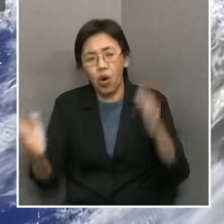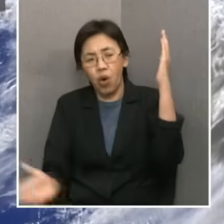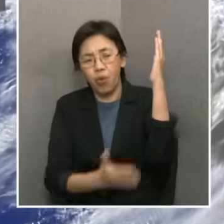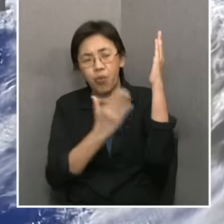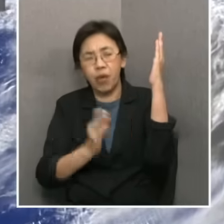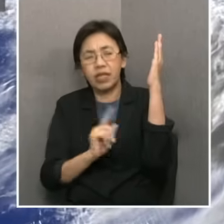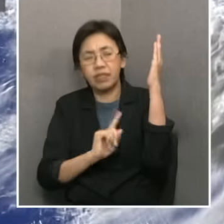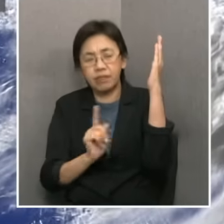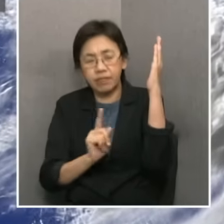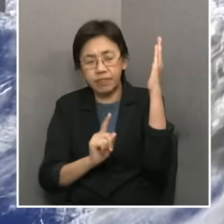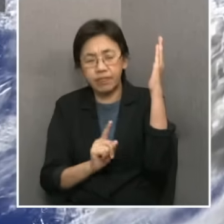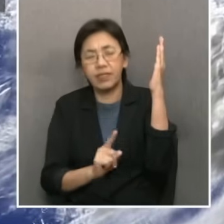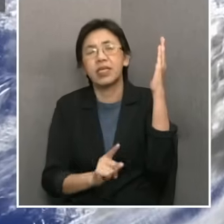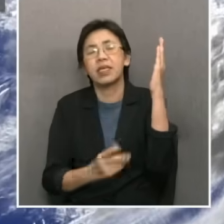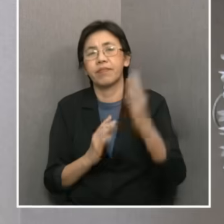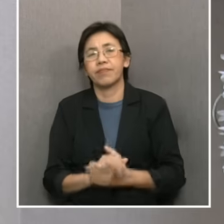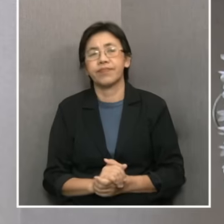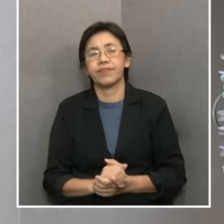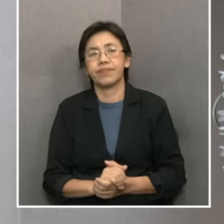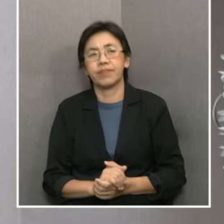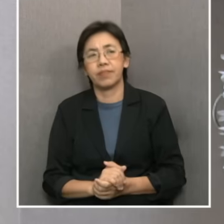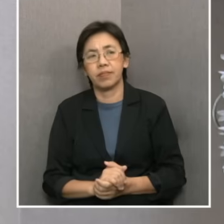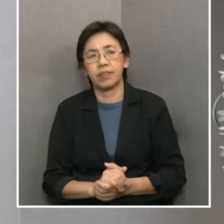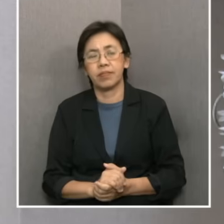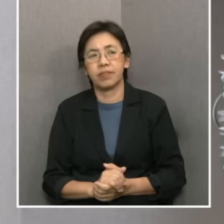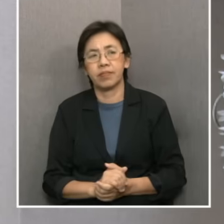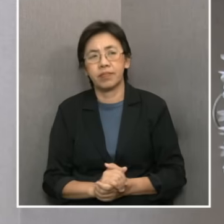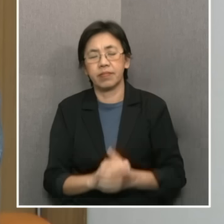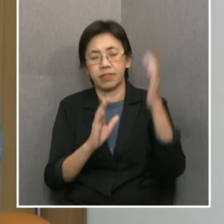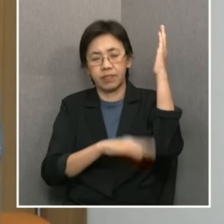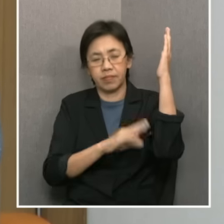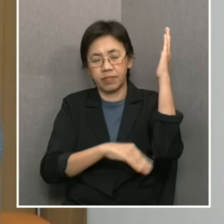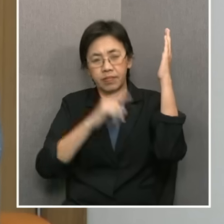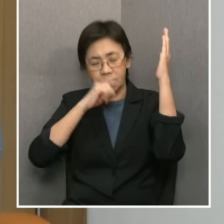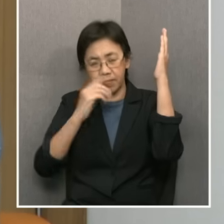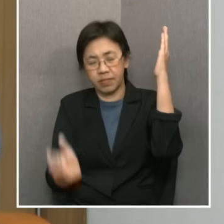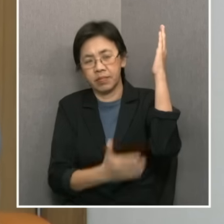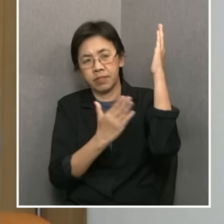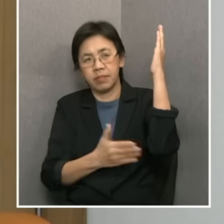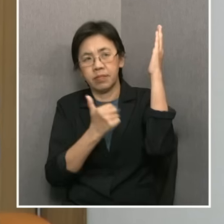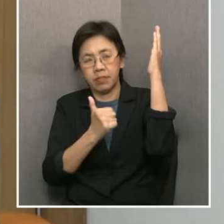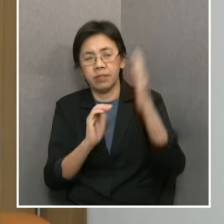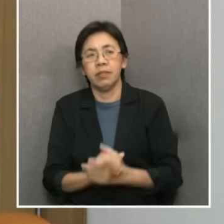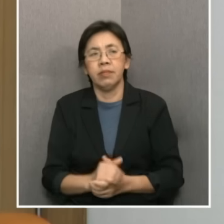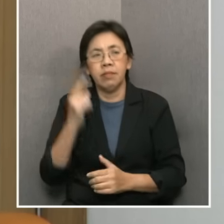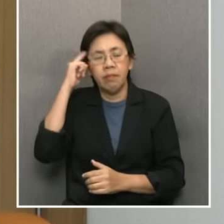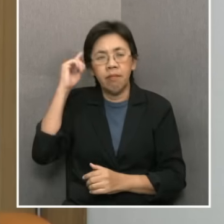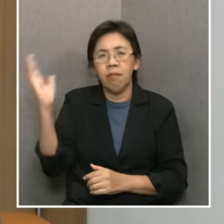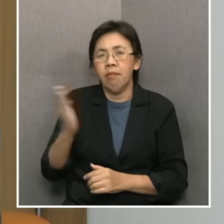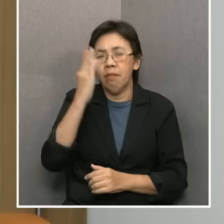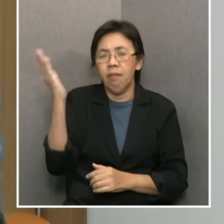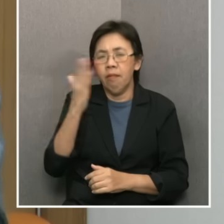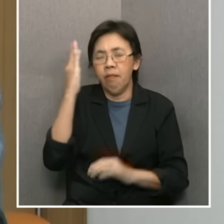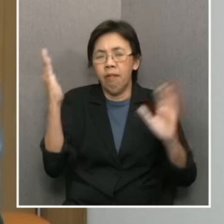าตอนเหนือและตอนกลางแล้วถึงภาคใต้ของประเทศไทยด้วย โอกาสที่พายุจะเข้ามาที่เมืองไทย